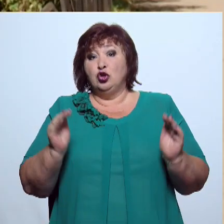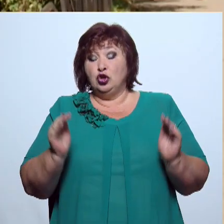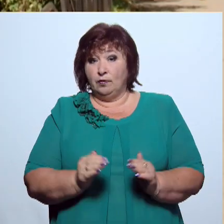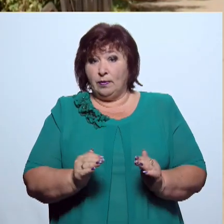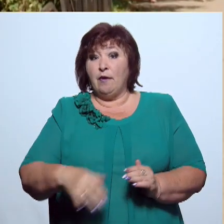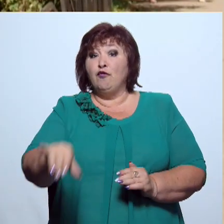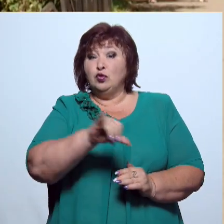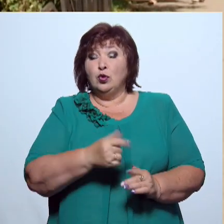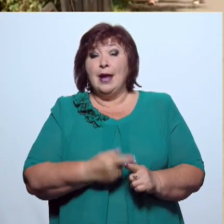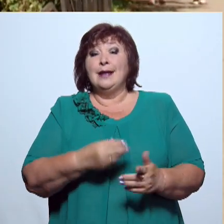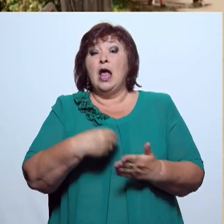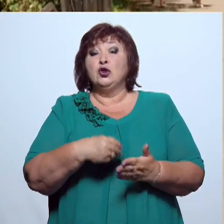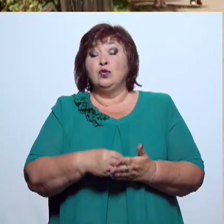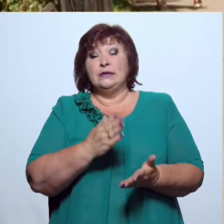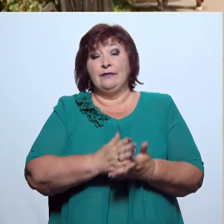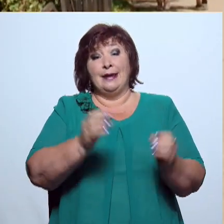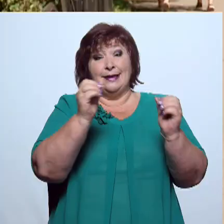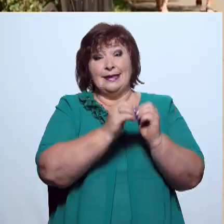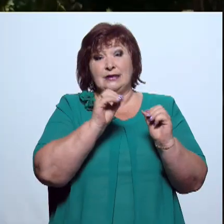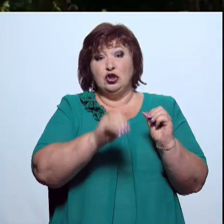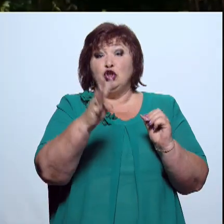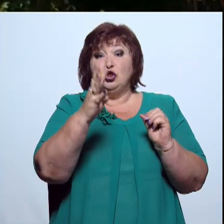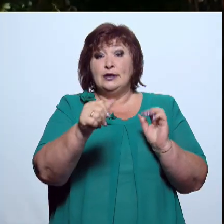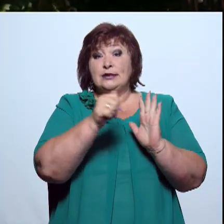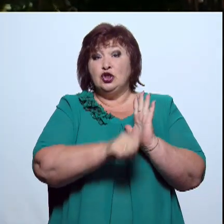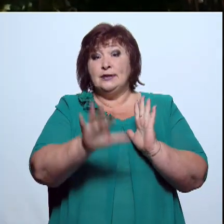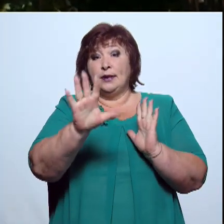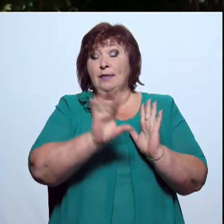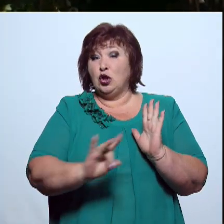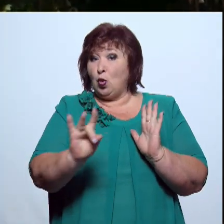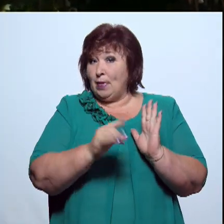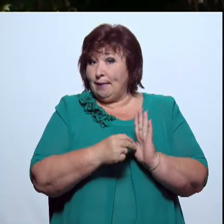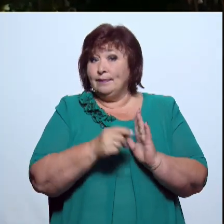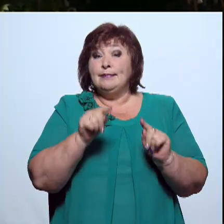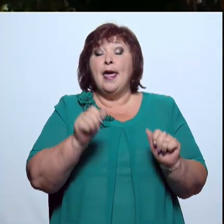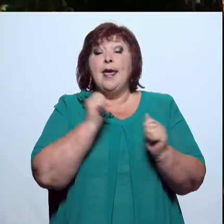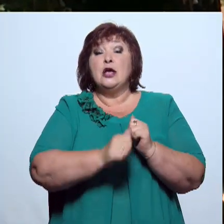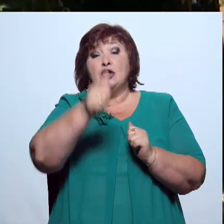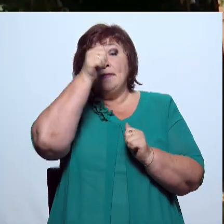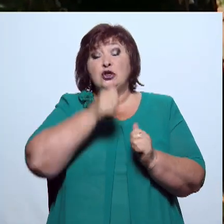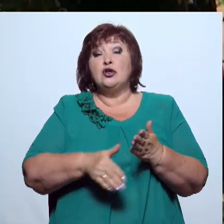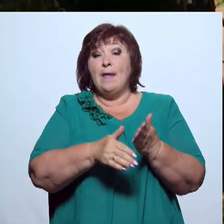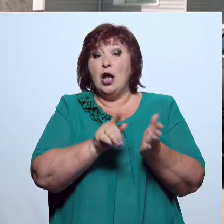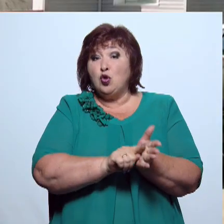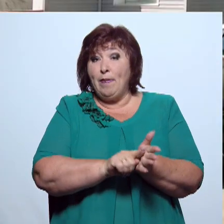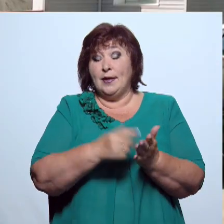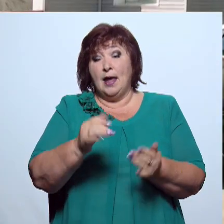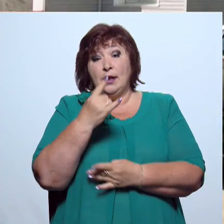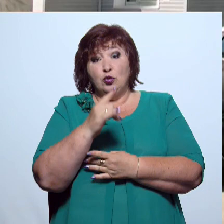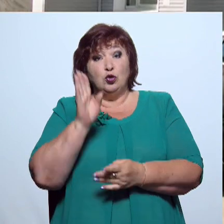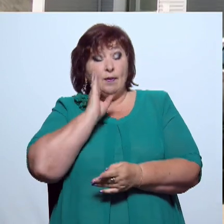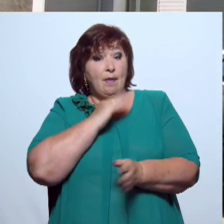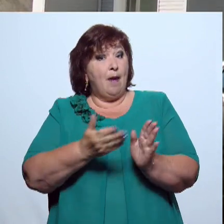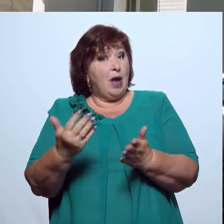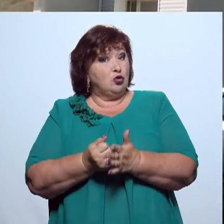минимума. В Удмуртии эта сумма составляет 10 465 рублей. Те ежемесячные пособия на ребенка, которые мама